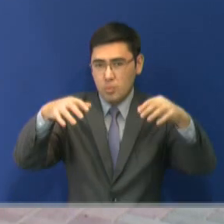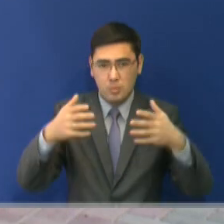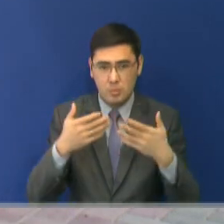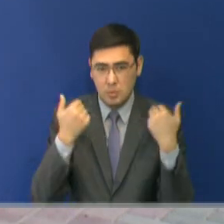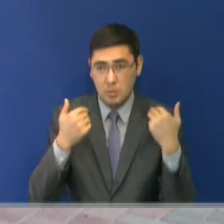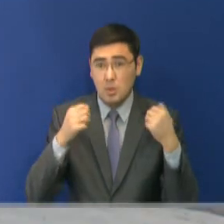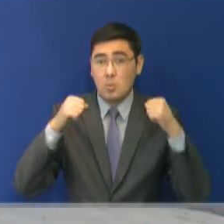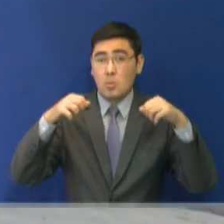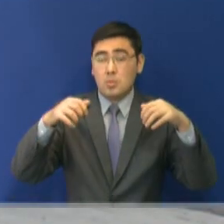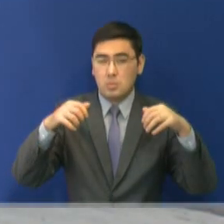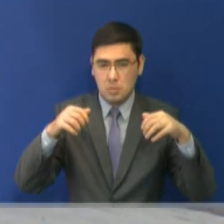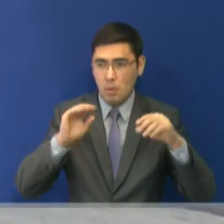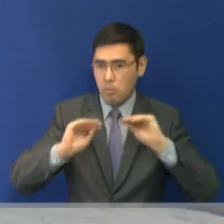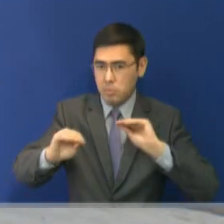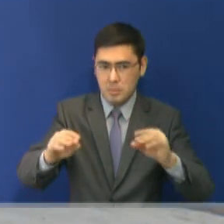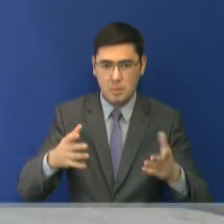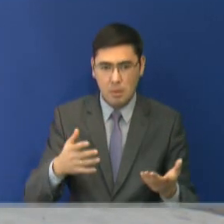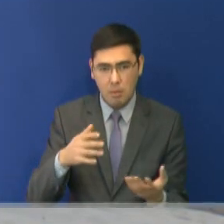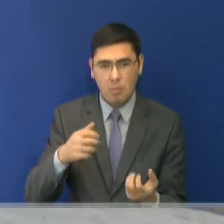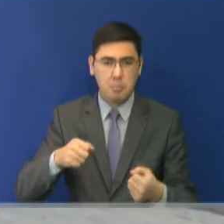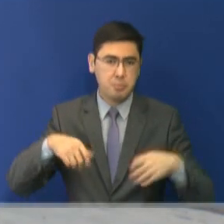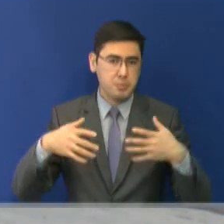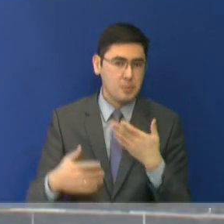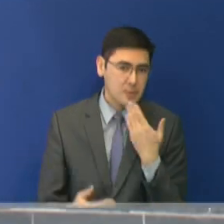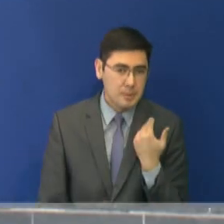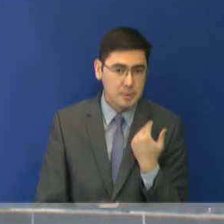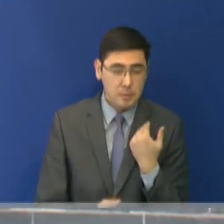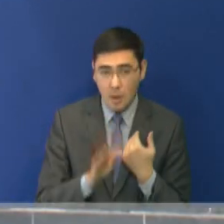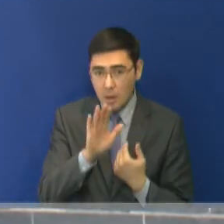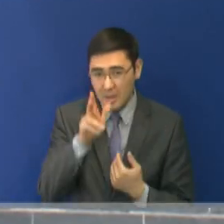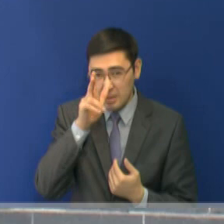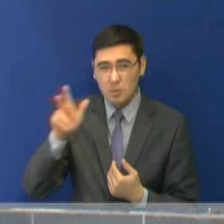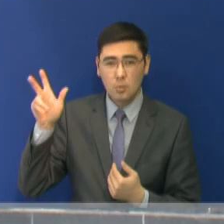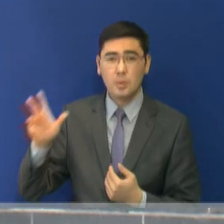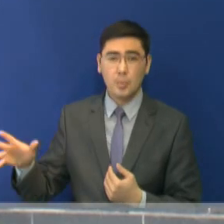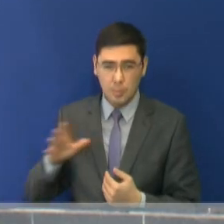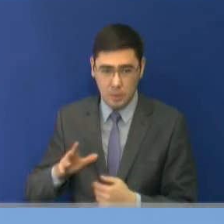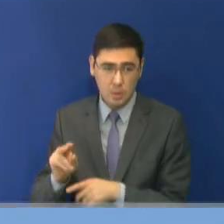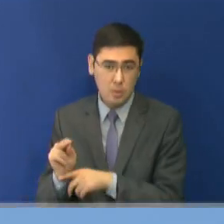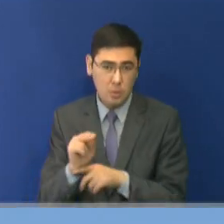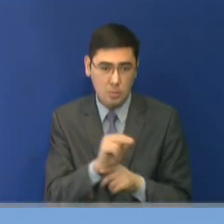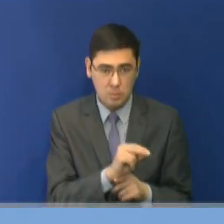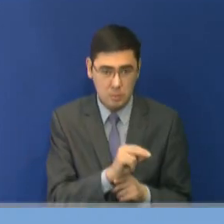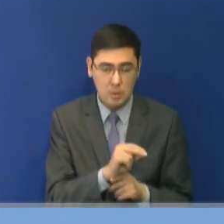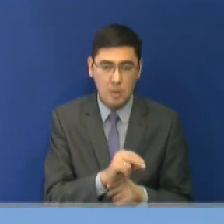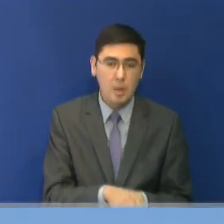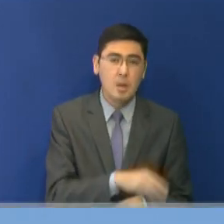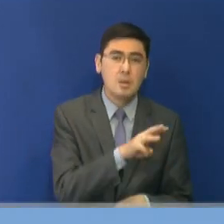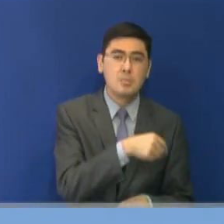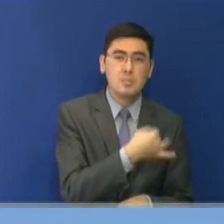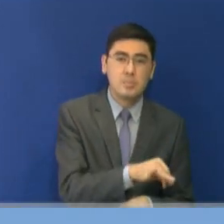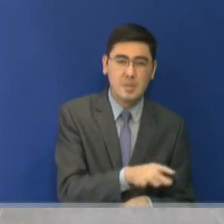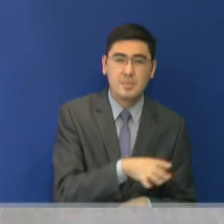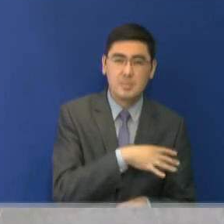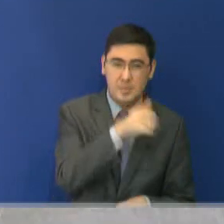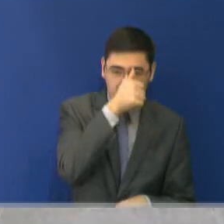светильники не горят. При этом ремонт здесь был проведен всего 3 года назад. В мае текущего года представители ответственных органов сообщали, что площадь